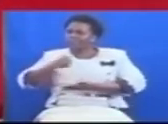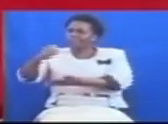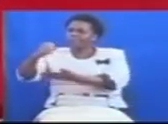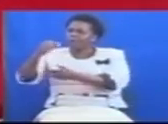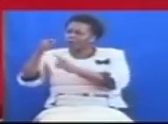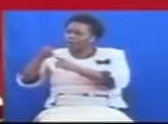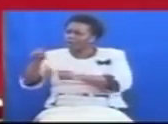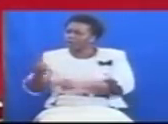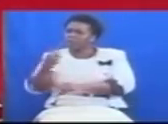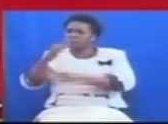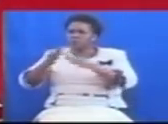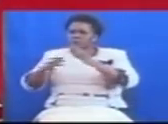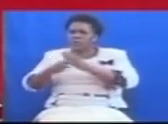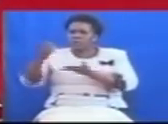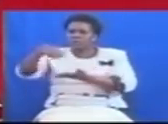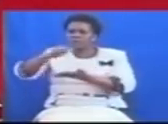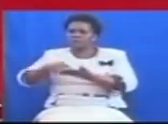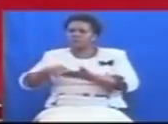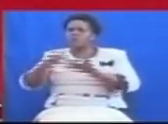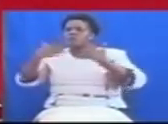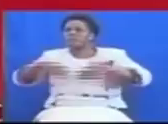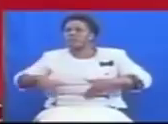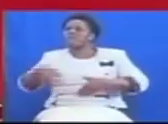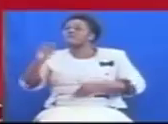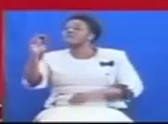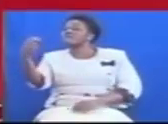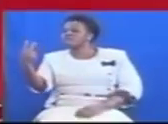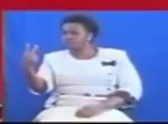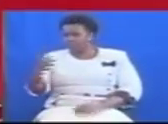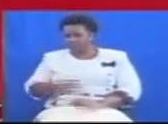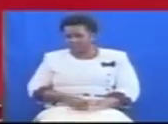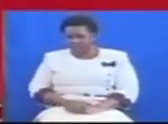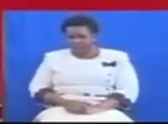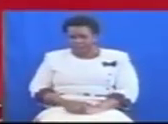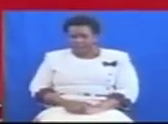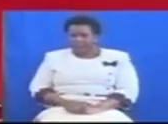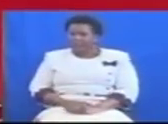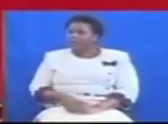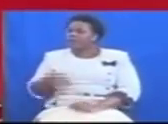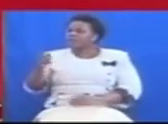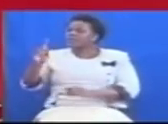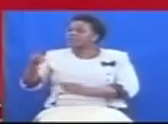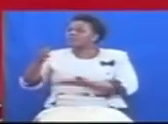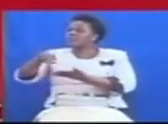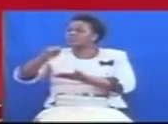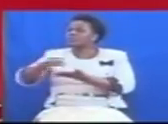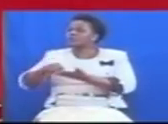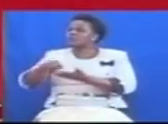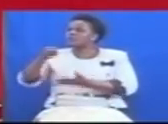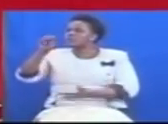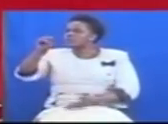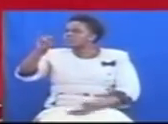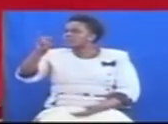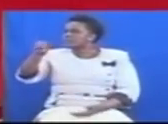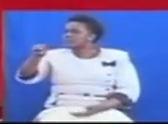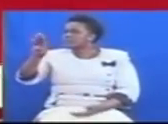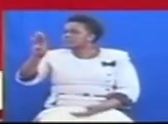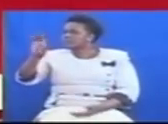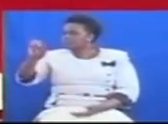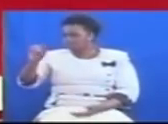ujenzi wa vituo vya afya vya Igurubi na Simbo. Kwa upande wa vituo vya afya ya Simbo ambacho ujenzi wake upo kati ya 97,